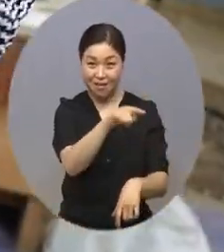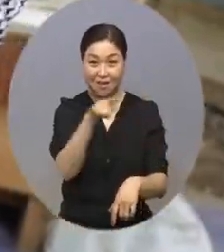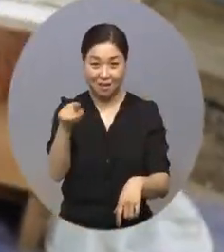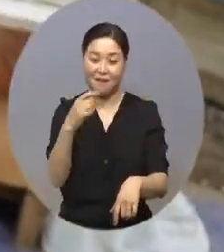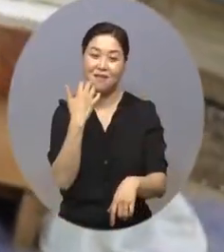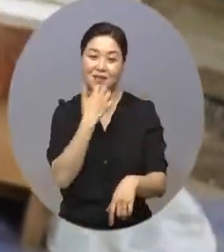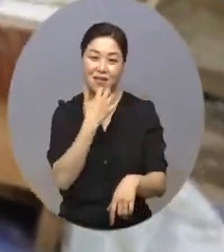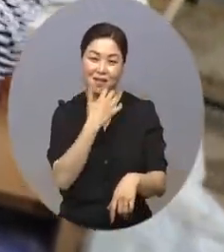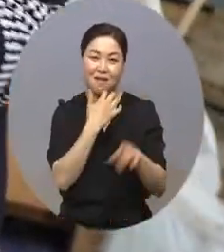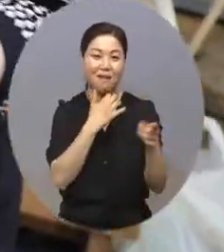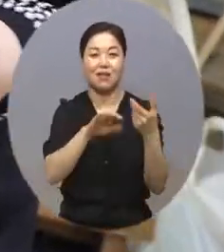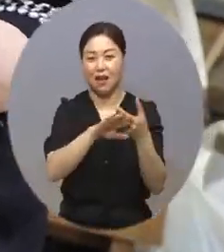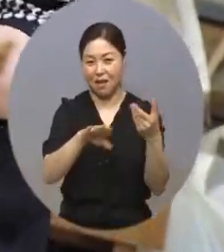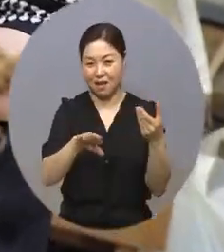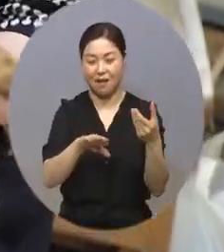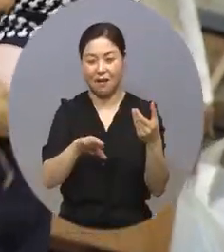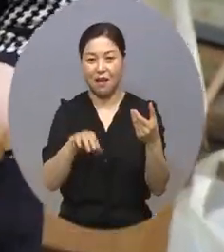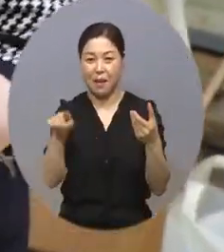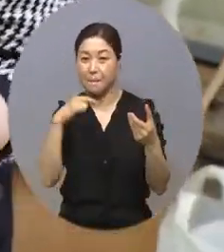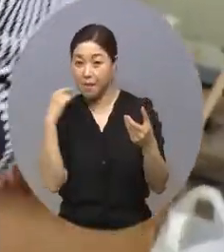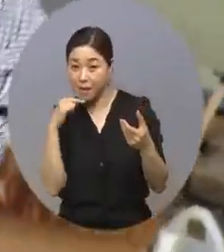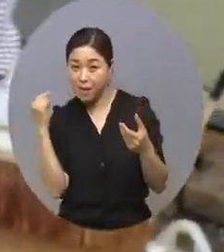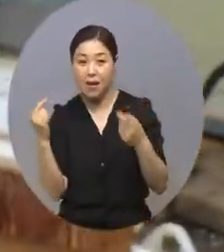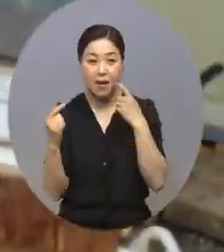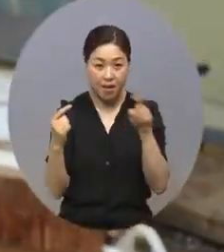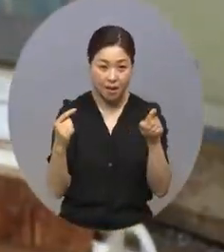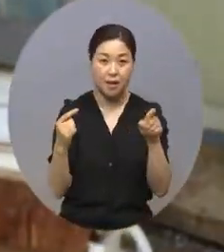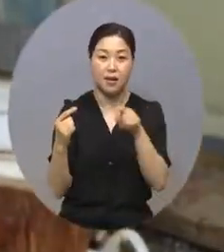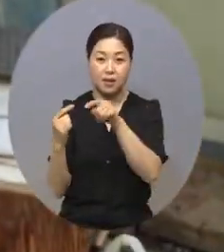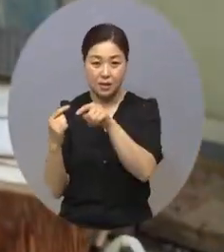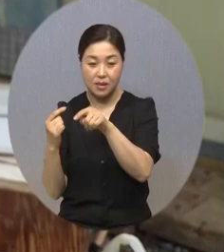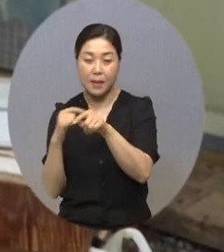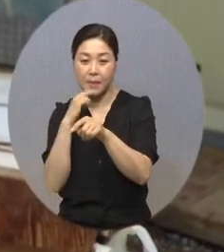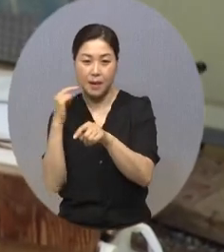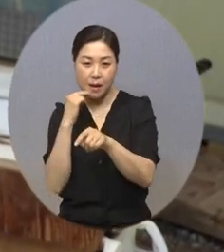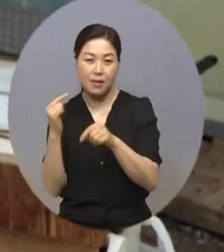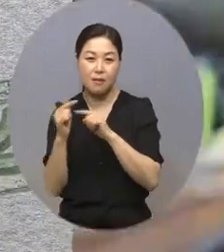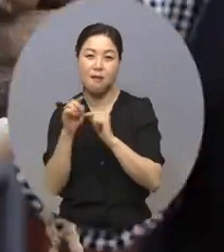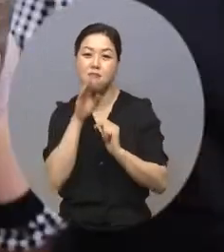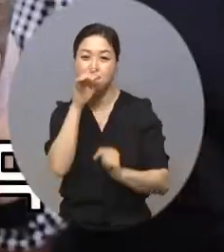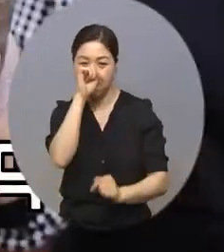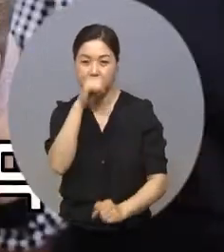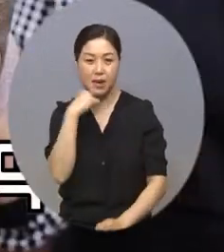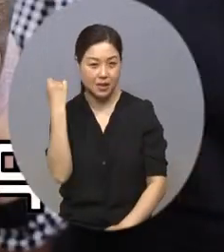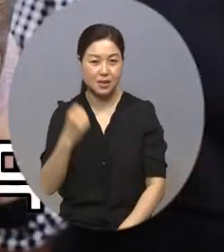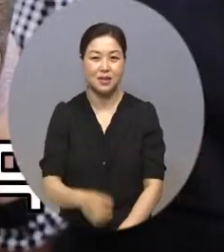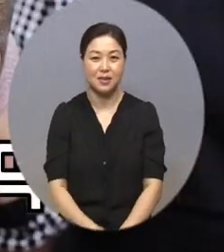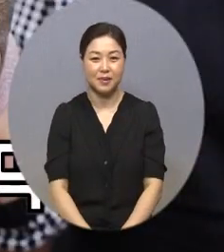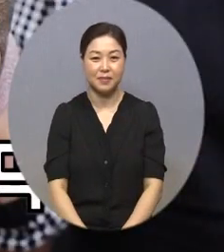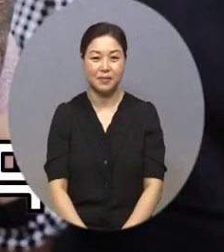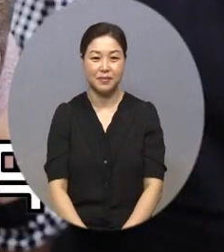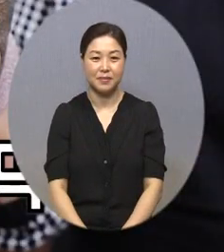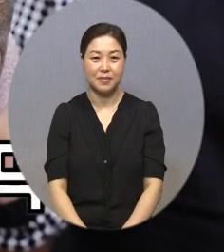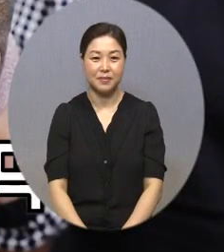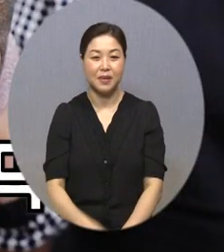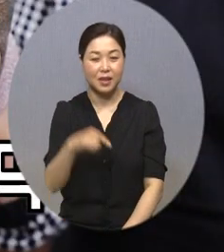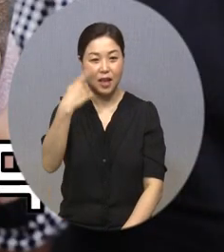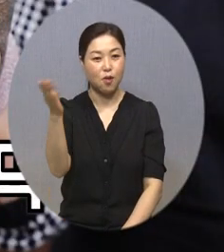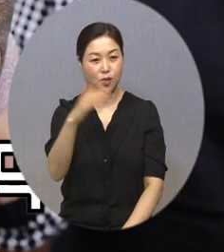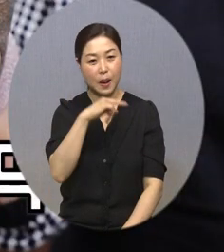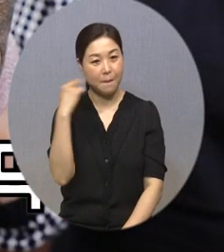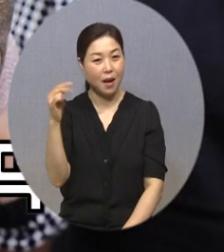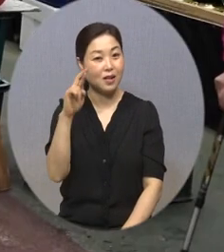제차 뭐 이렇게요 너무 가지는 야무 잽이 시행 하고 났어 다음부턴 홈 도덕을